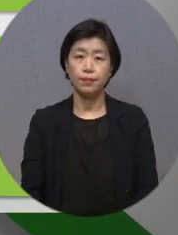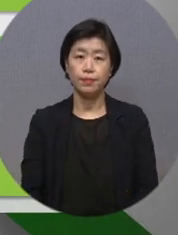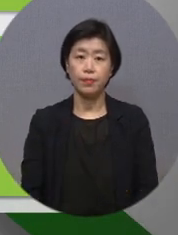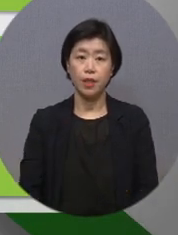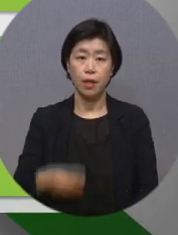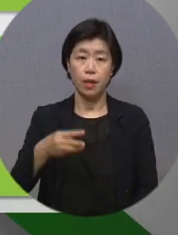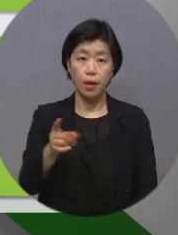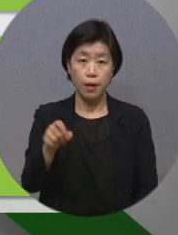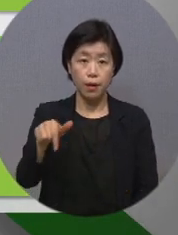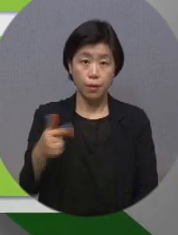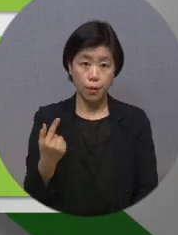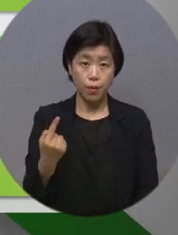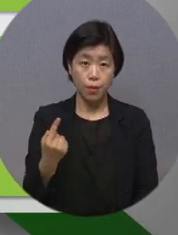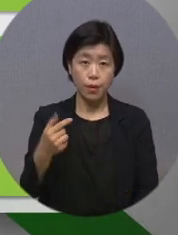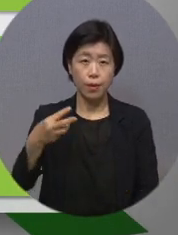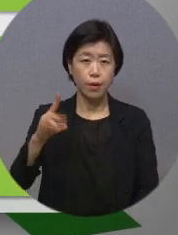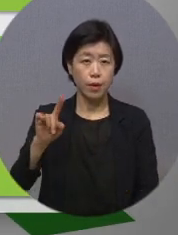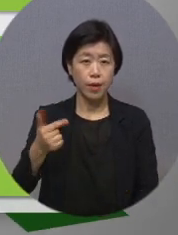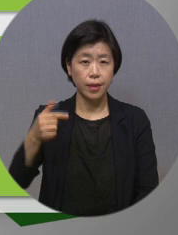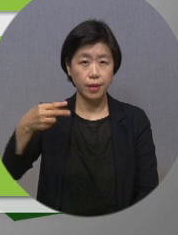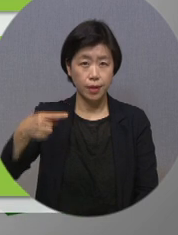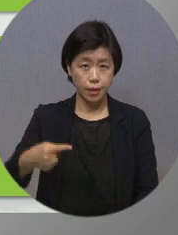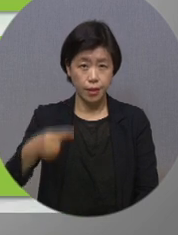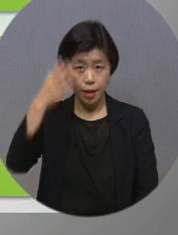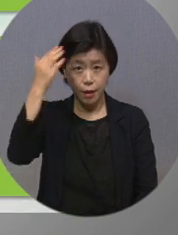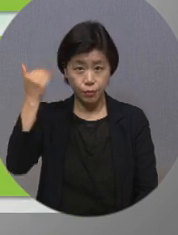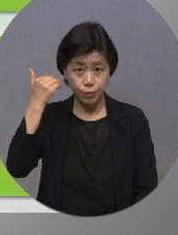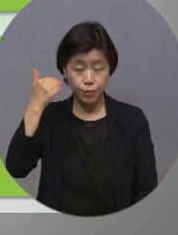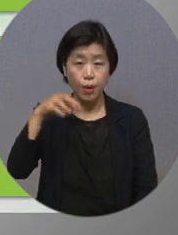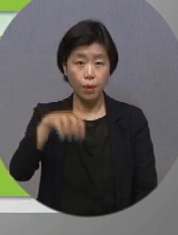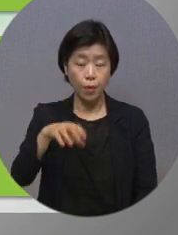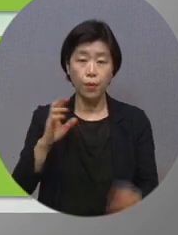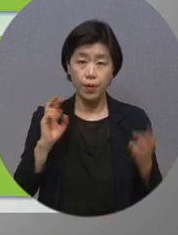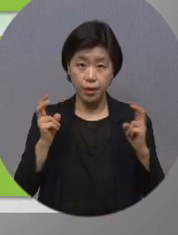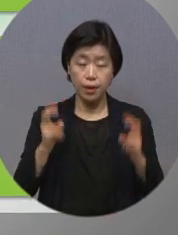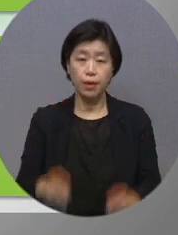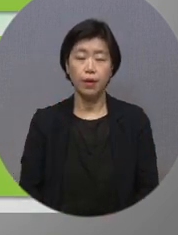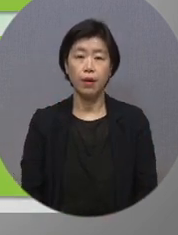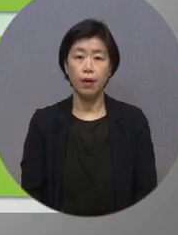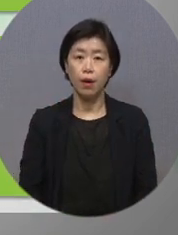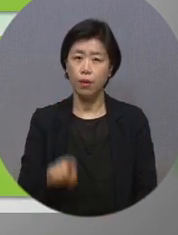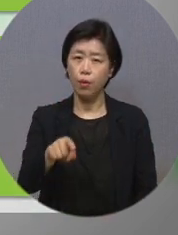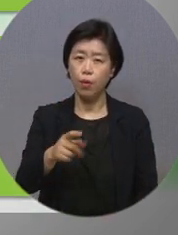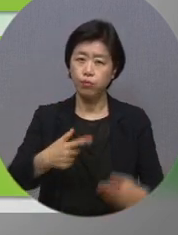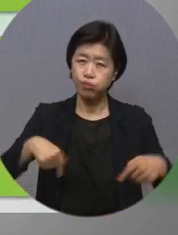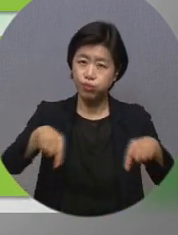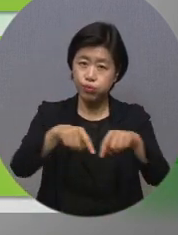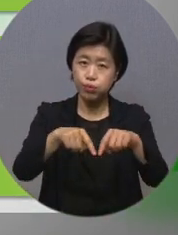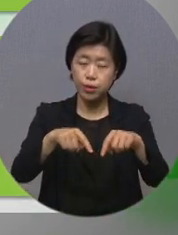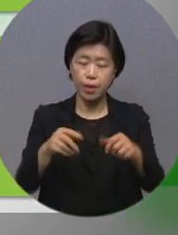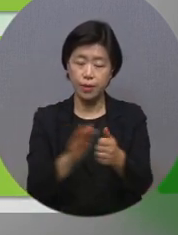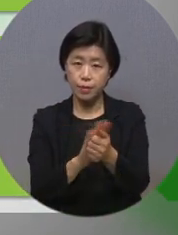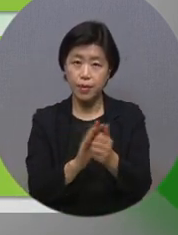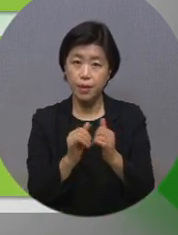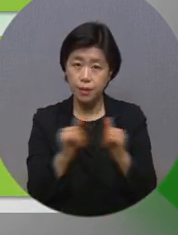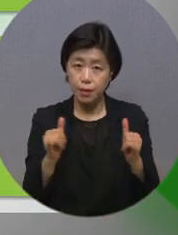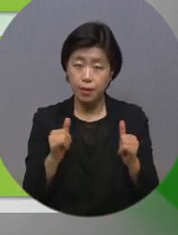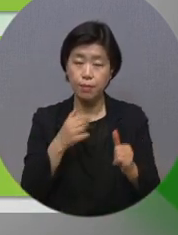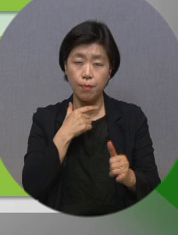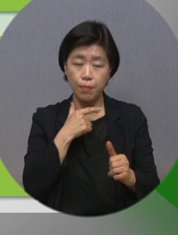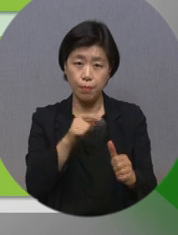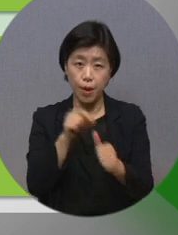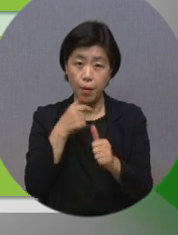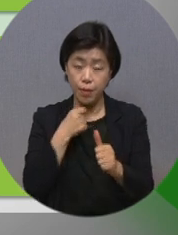레고랜드 코리아 유한회사에서 테마파크 서비스원을 모집합니다. 접수 마감일은 5월 31일까지며